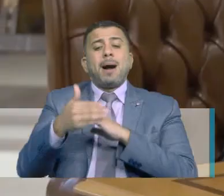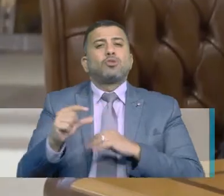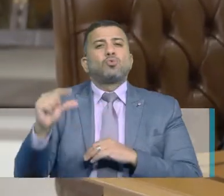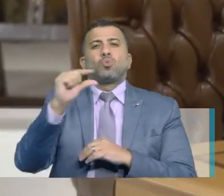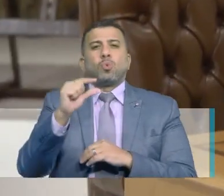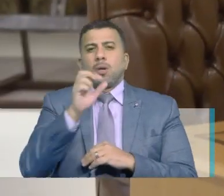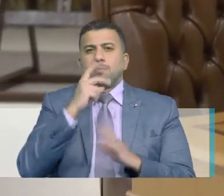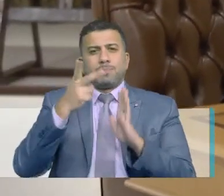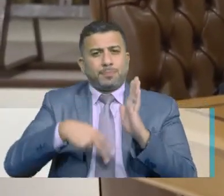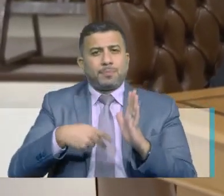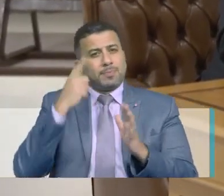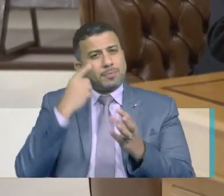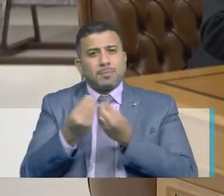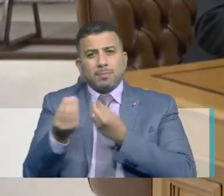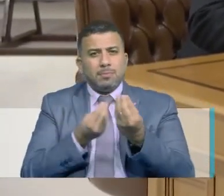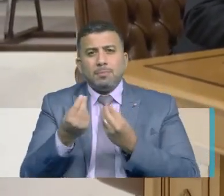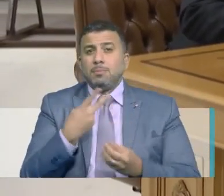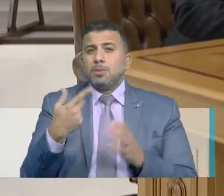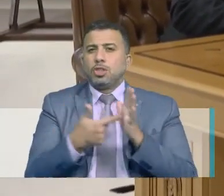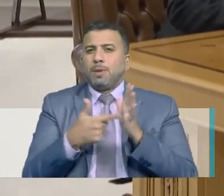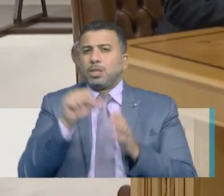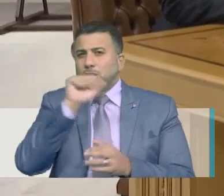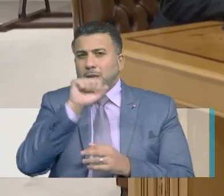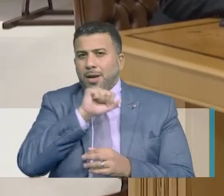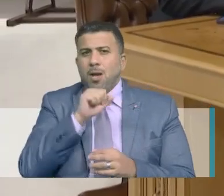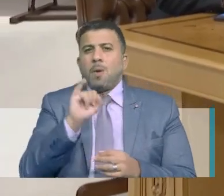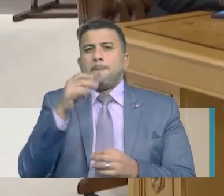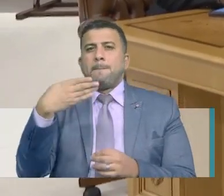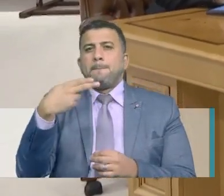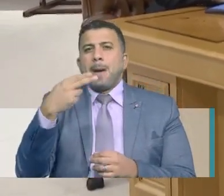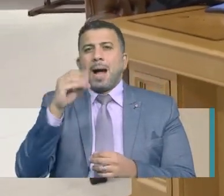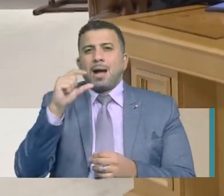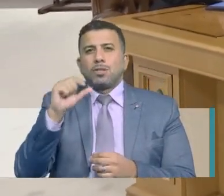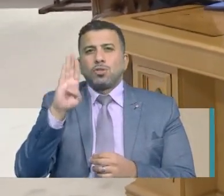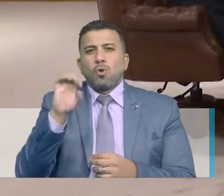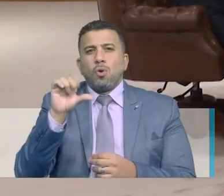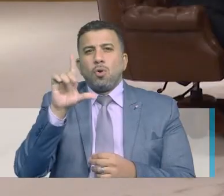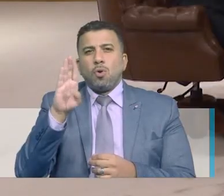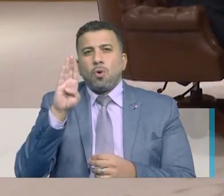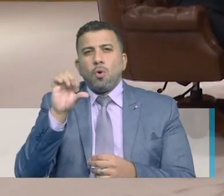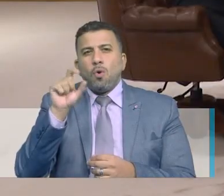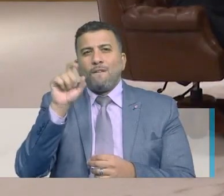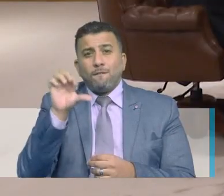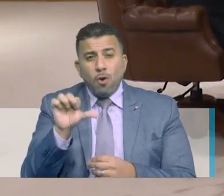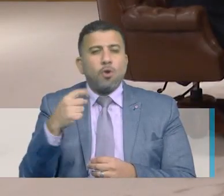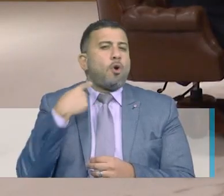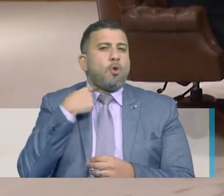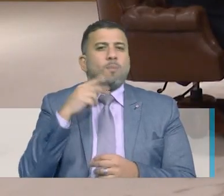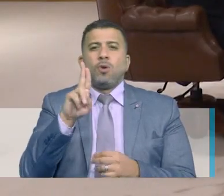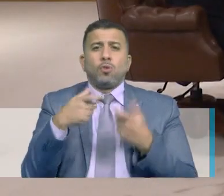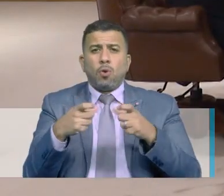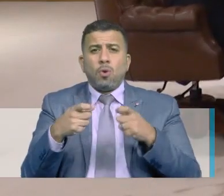الدكتوراه ووقع مذكره التفاهم الثانيه بين جامعه الشارقه ومعهد اسكولكوفو للعلوم والتكنولوجيا